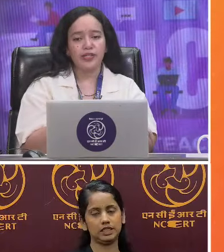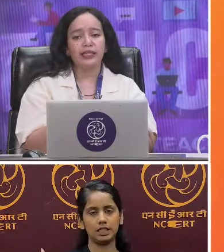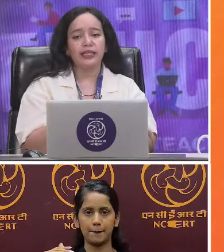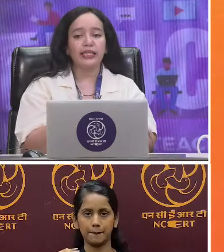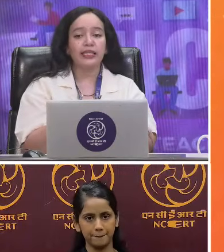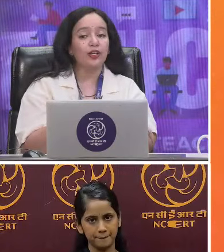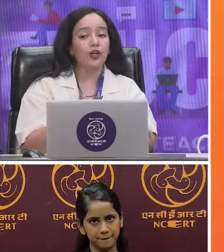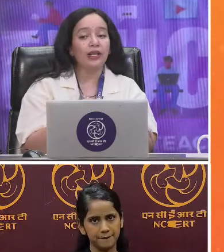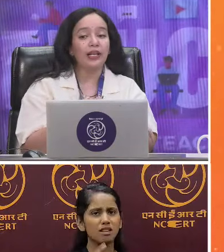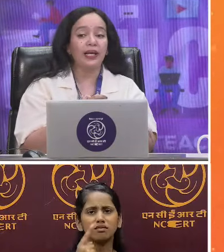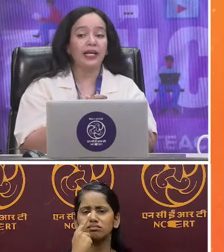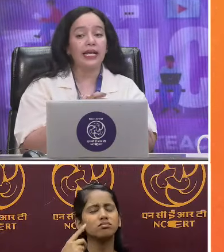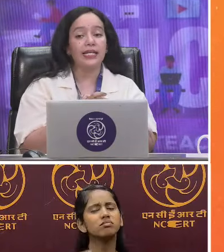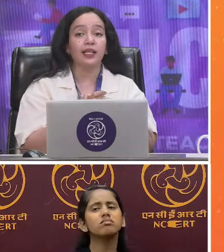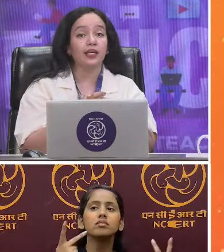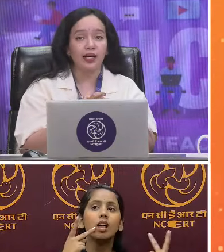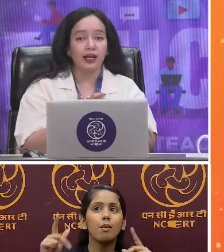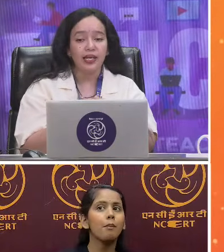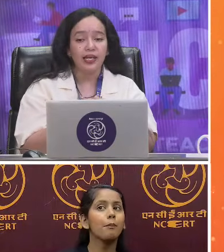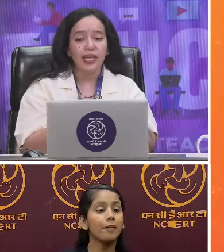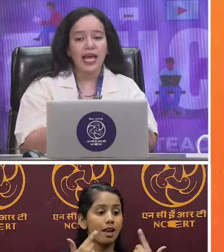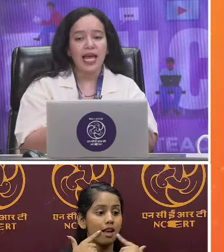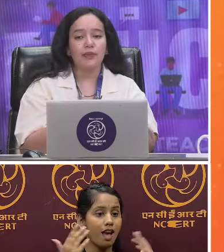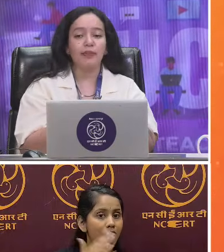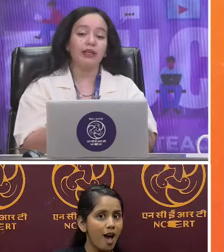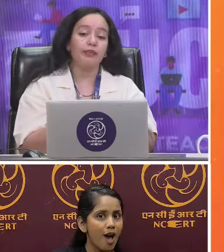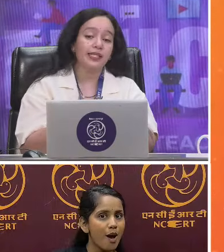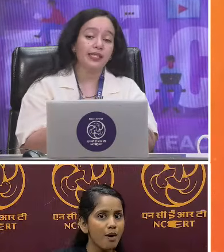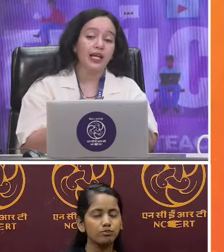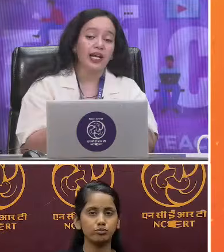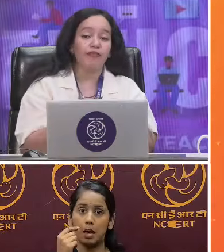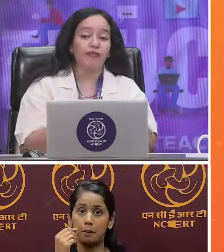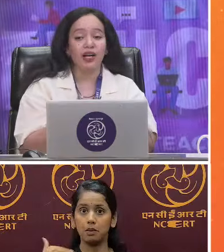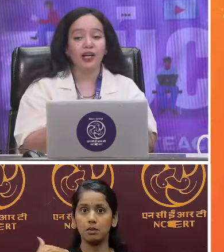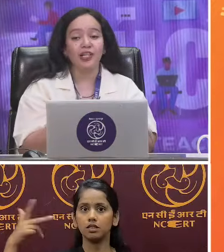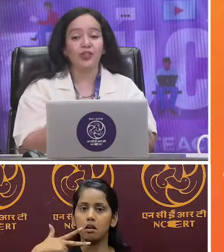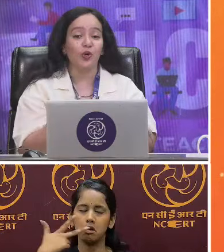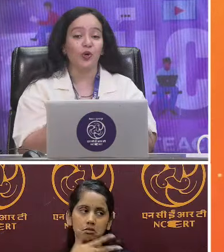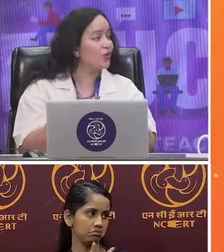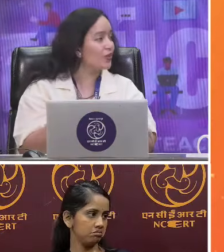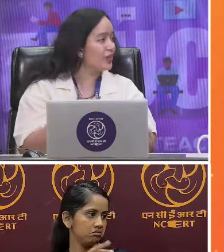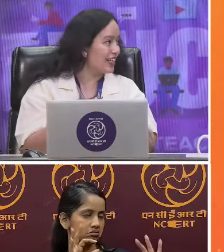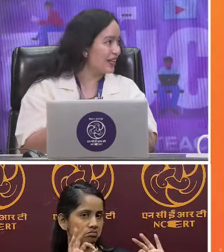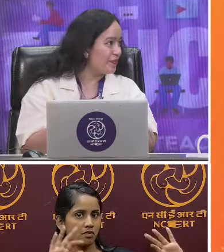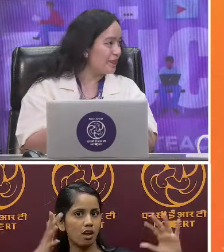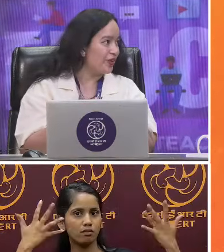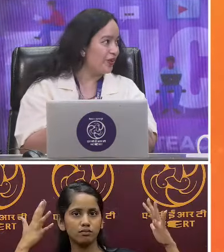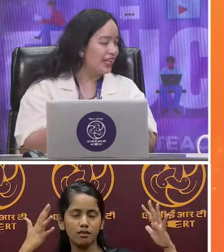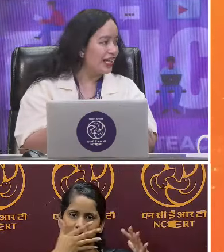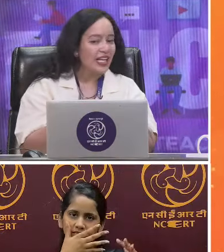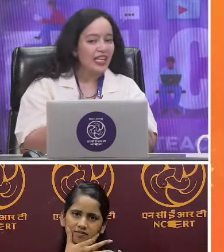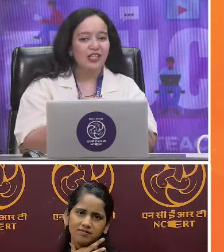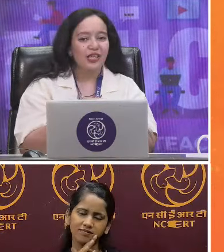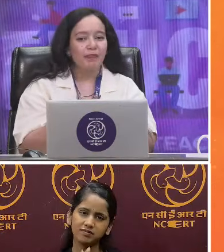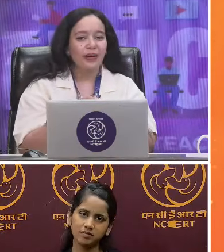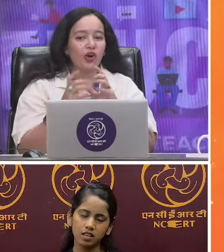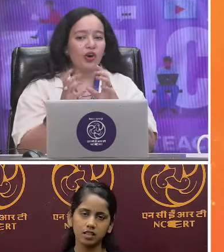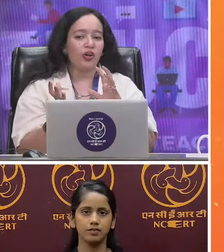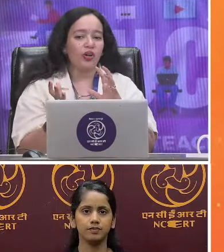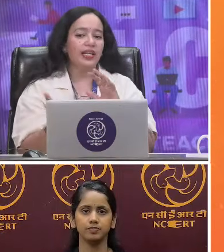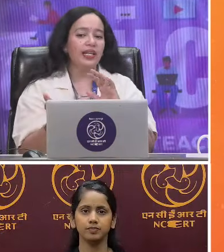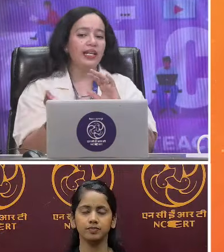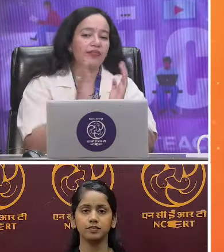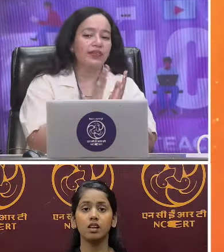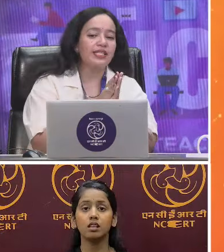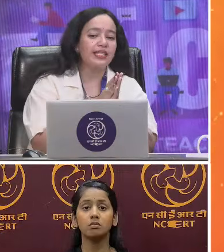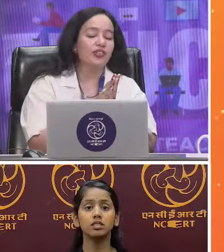said, "Didi देखो मेरा पेड़ कैसा लग रहा है," and बड़ी बहन said, "अरे वाह ये तो बहुत सुंदर है." Okay, but